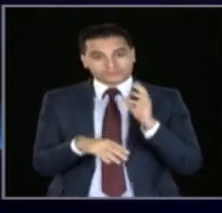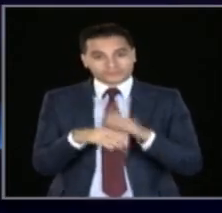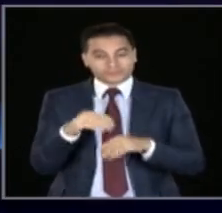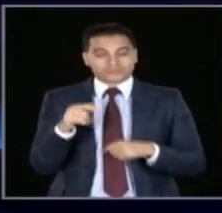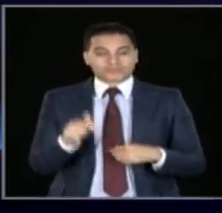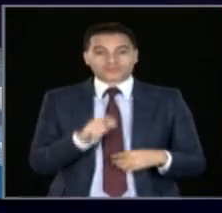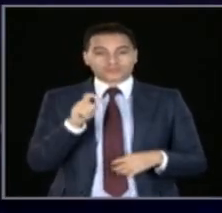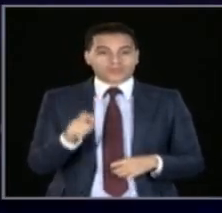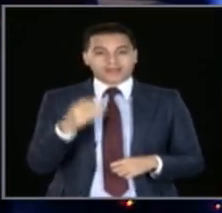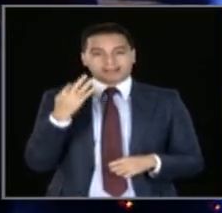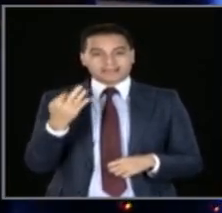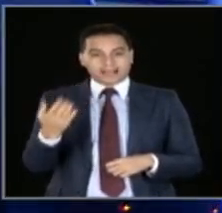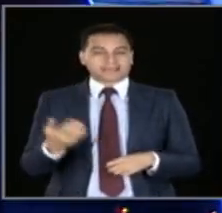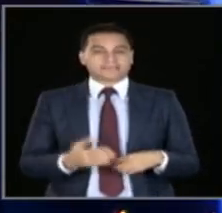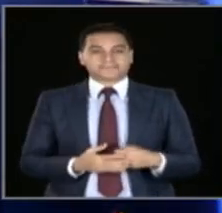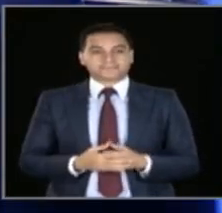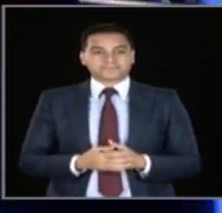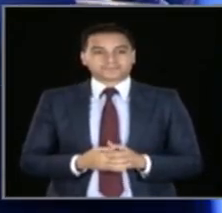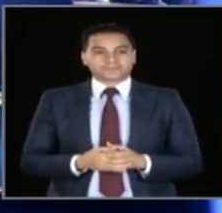السؤال الثالث